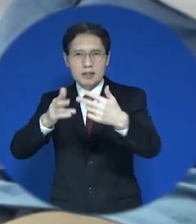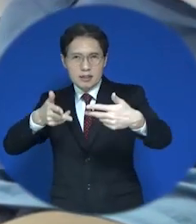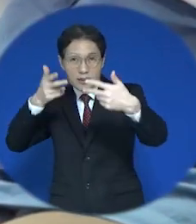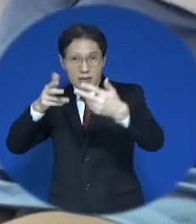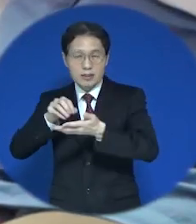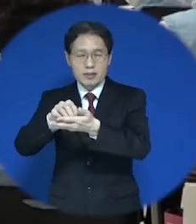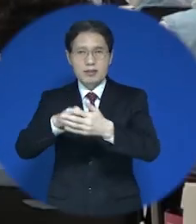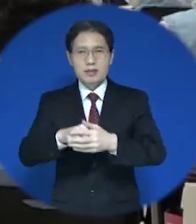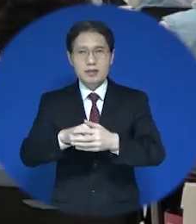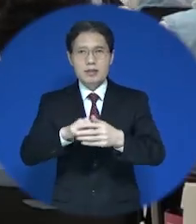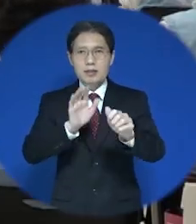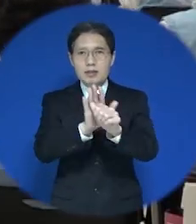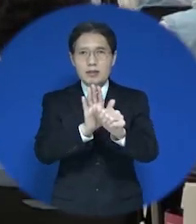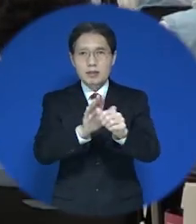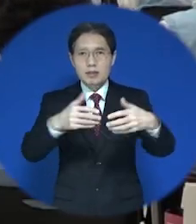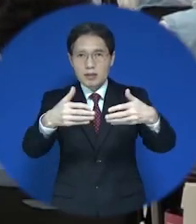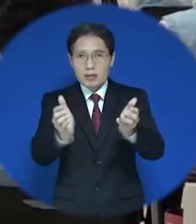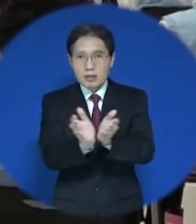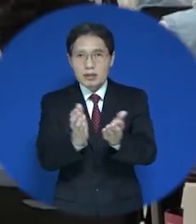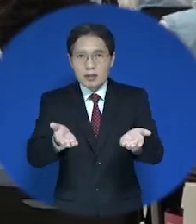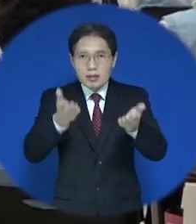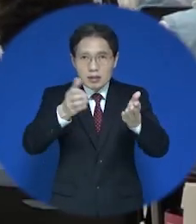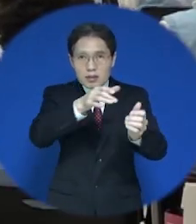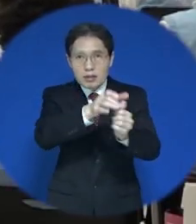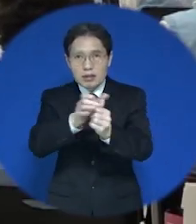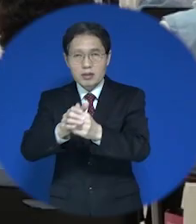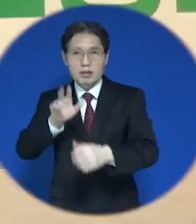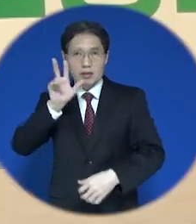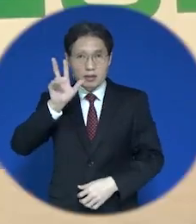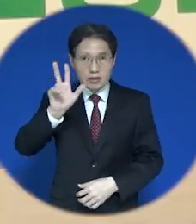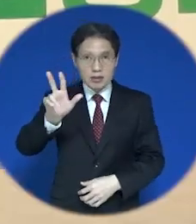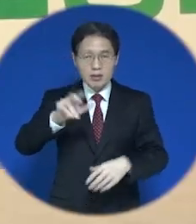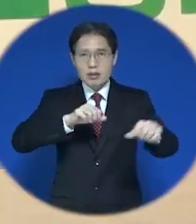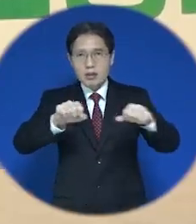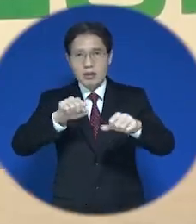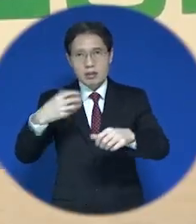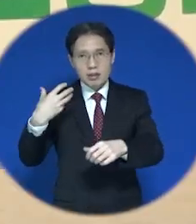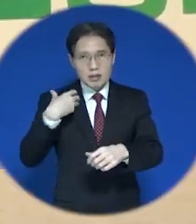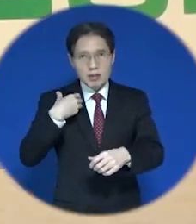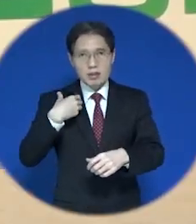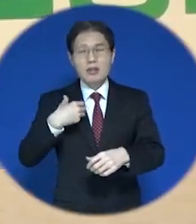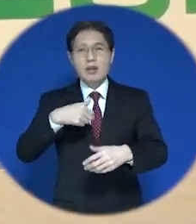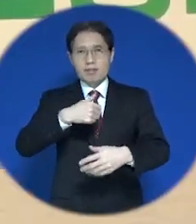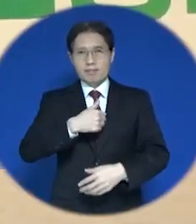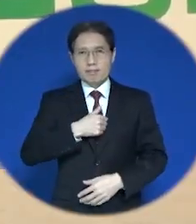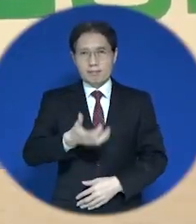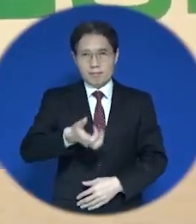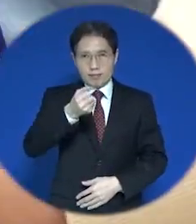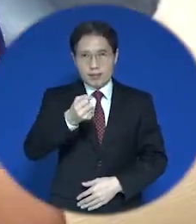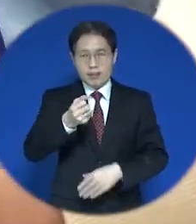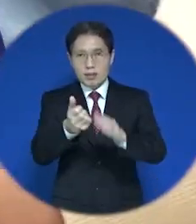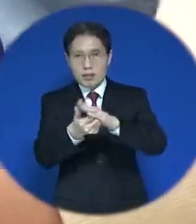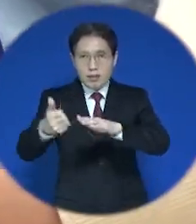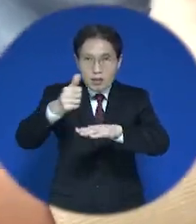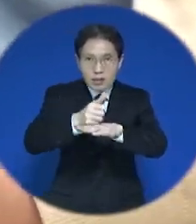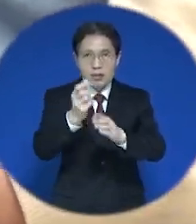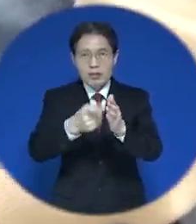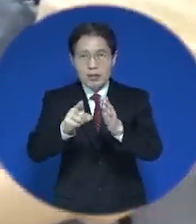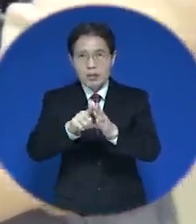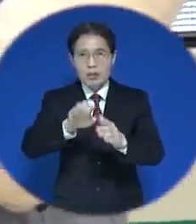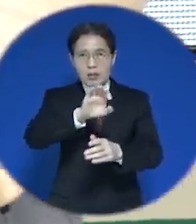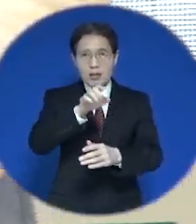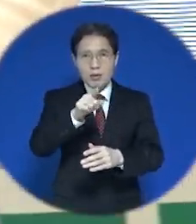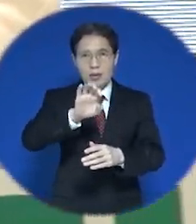참여했습니다 서포터즈 자원 봉사 위 촉과 선 서로 활동에 대한 책임과 금지를 갖도록 하고 성공개최 다짐